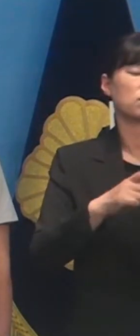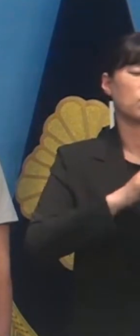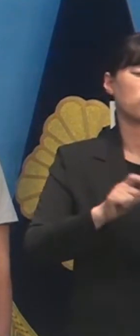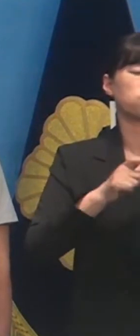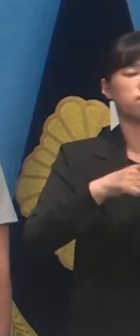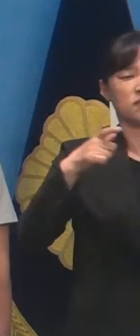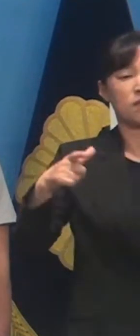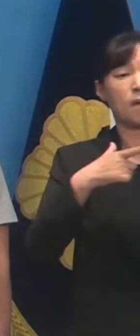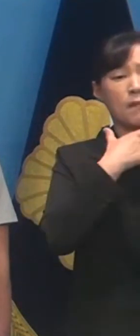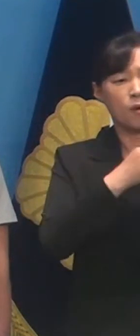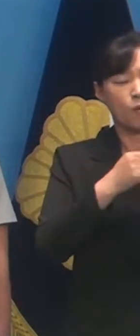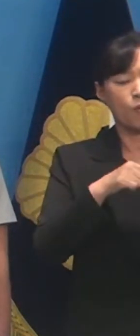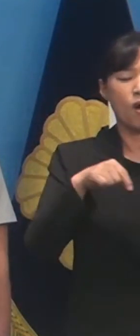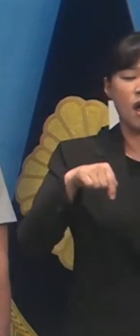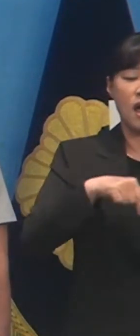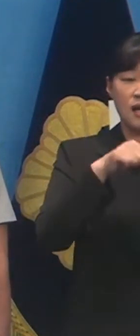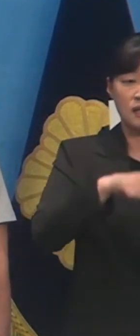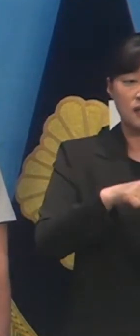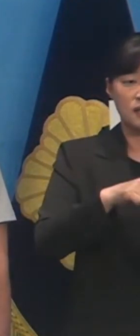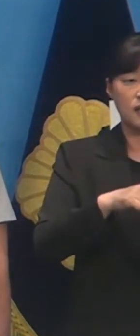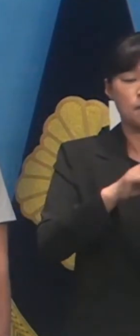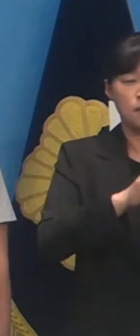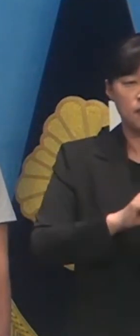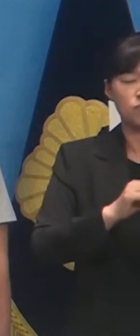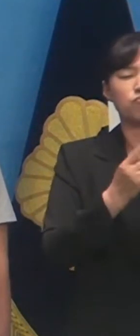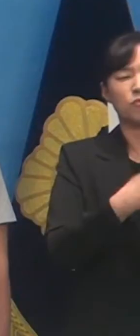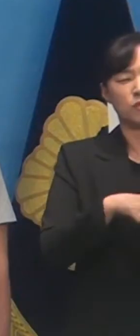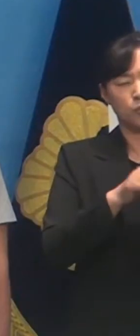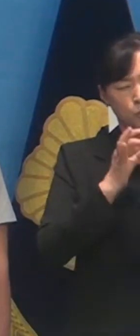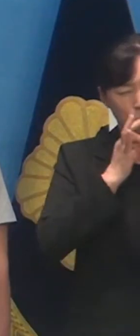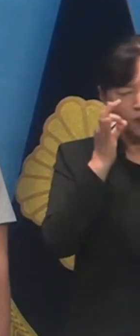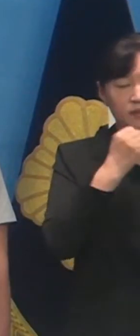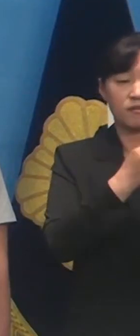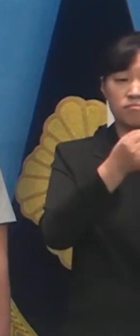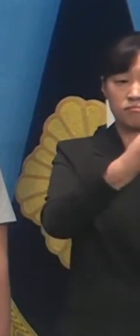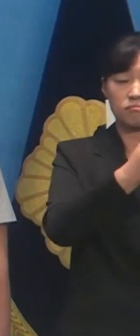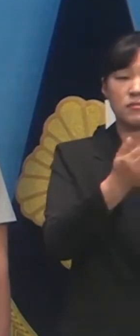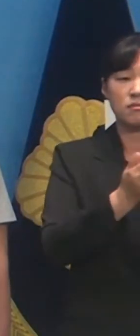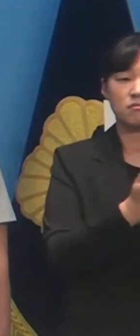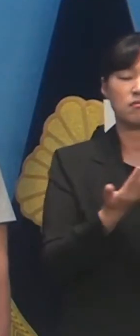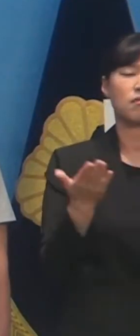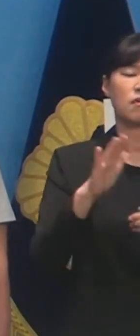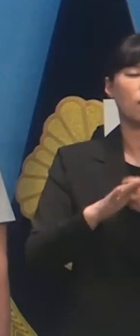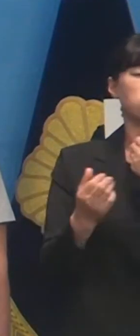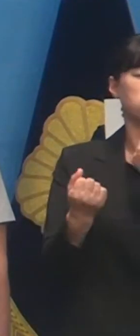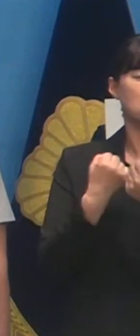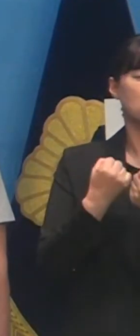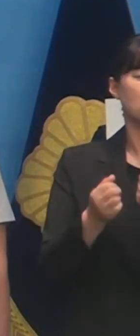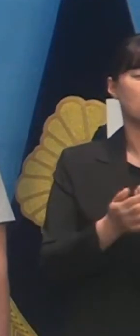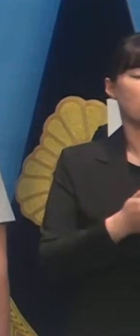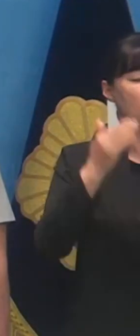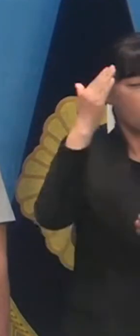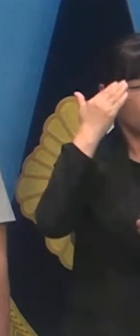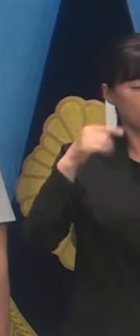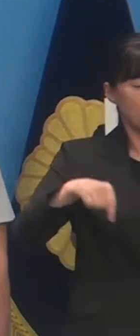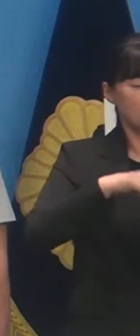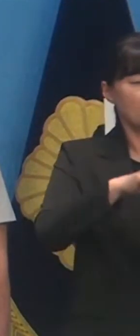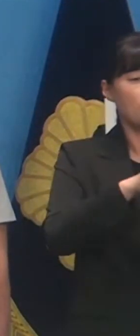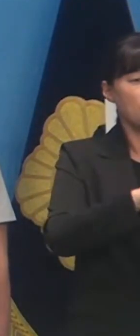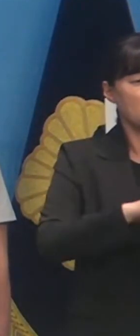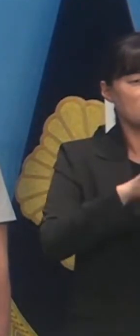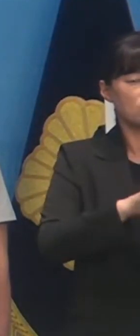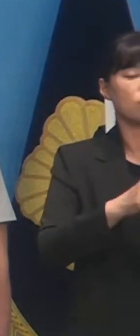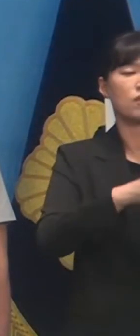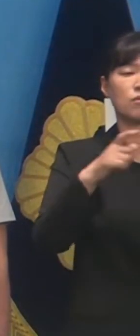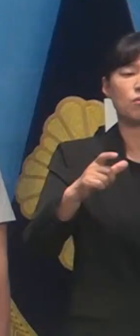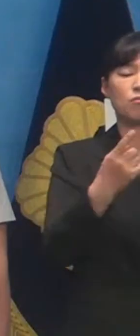확대를 위해서 노력하겠다는 약속을 이미 했습니다. 그럼에도 불구하고 내수시장 확대를